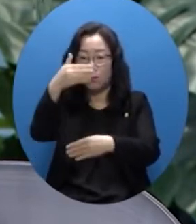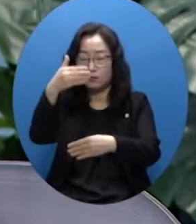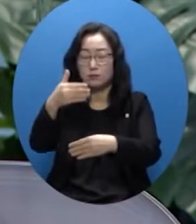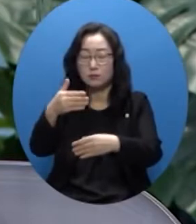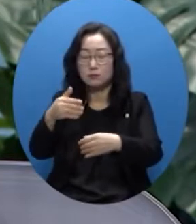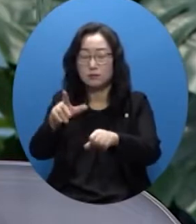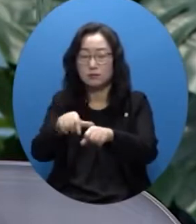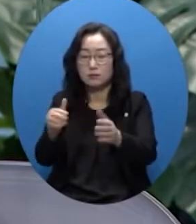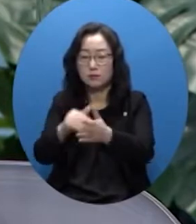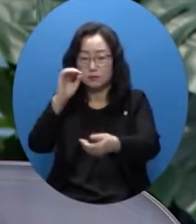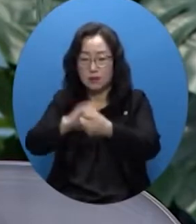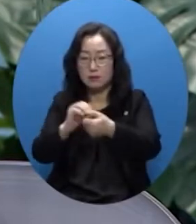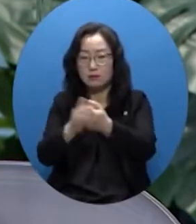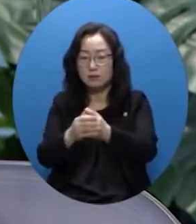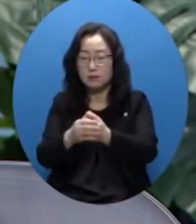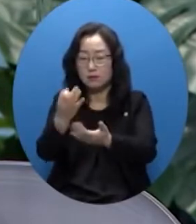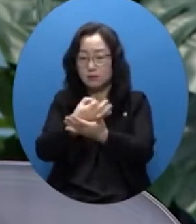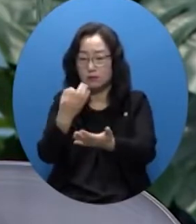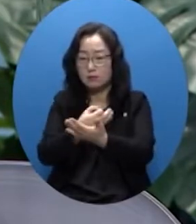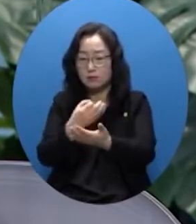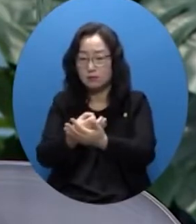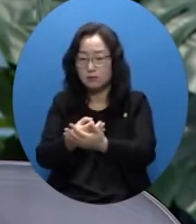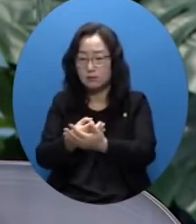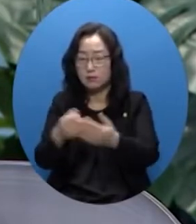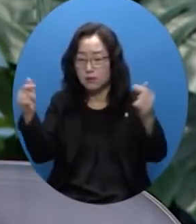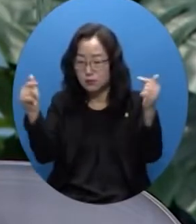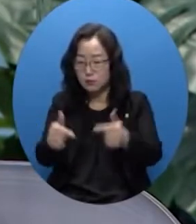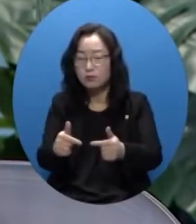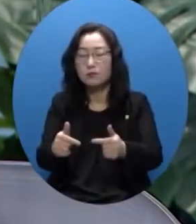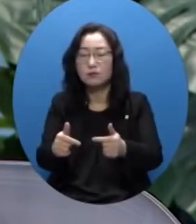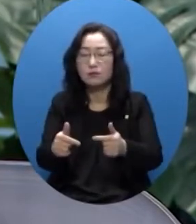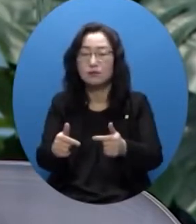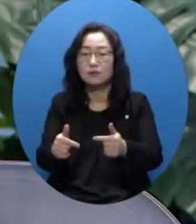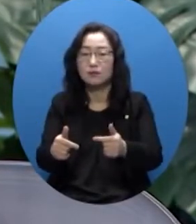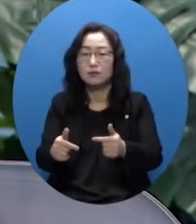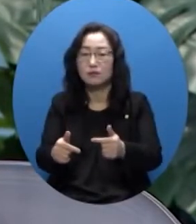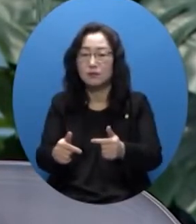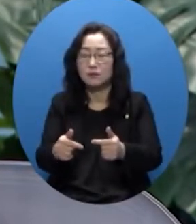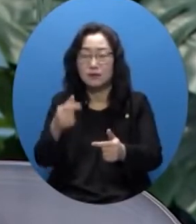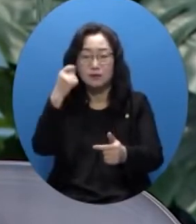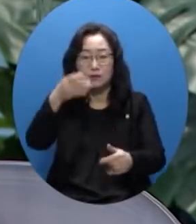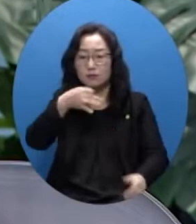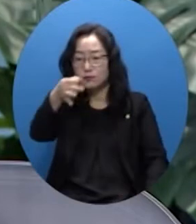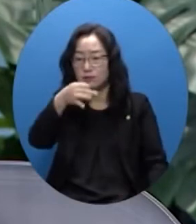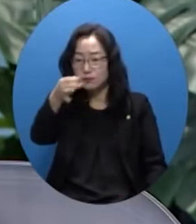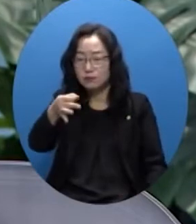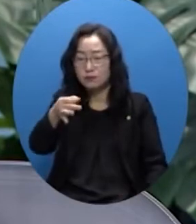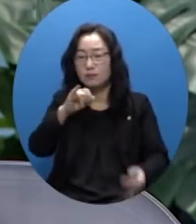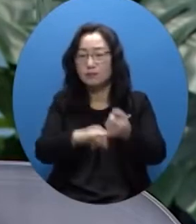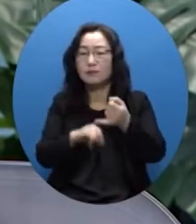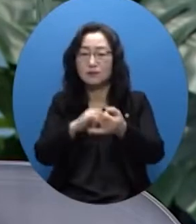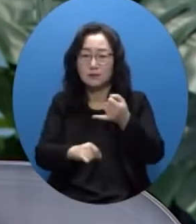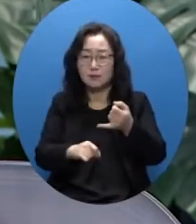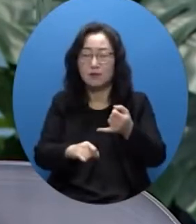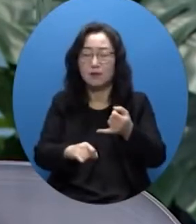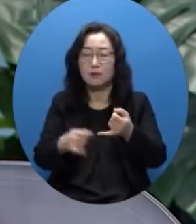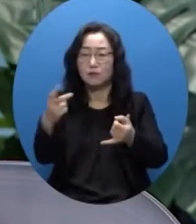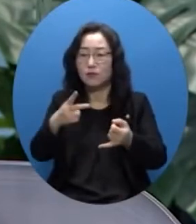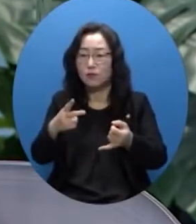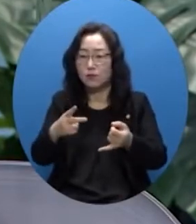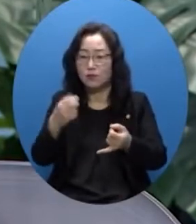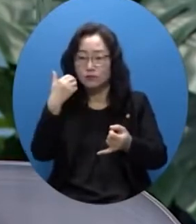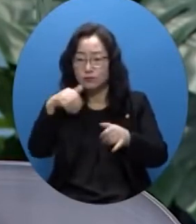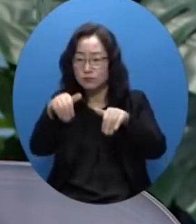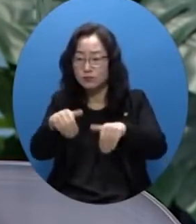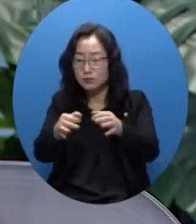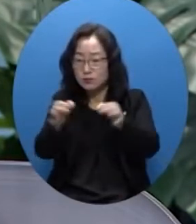1 정도로 밖에 안 들어와서 악의 힘들어도 내기도 힘들고 잉크 비도 간단한